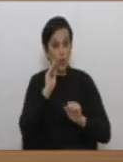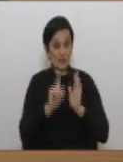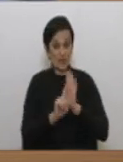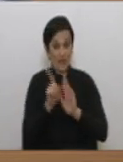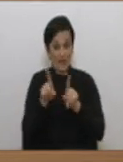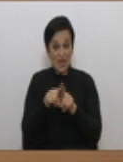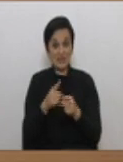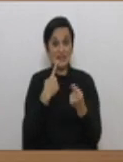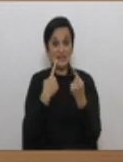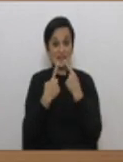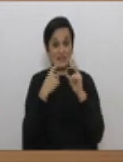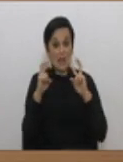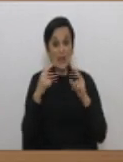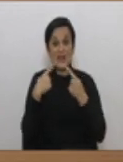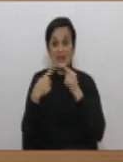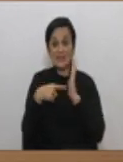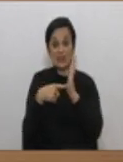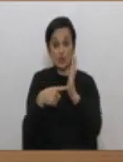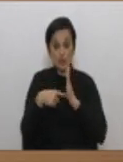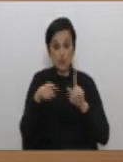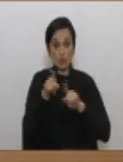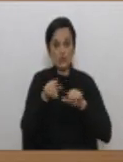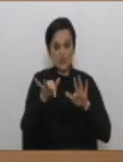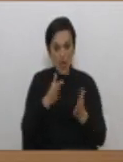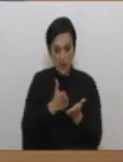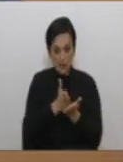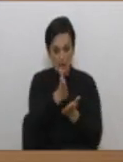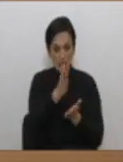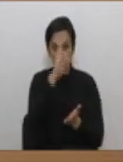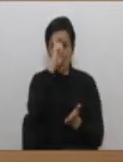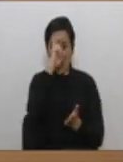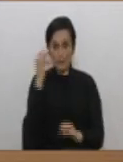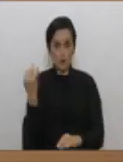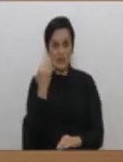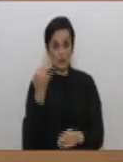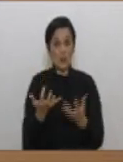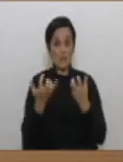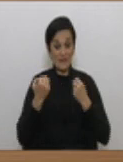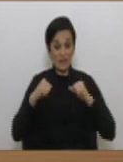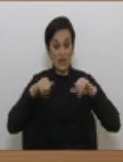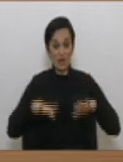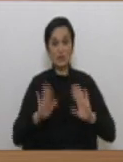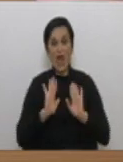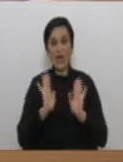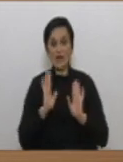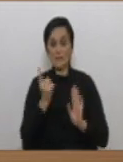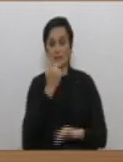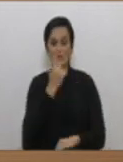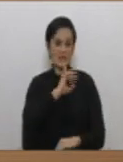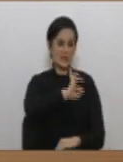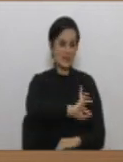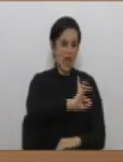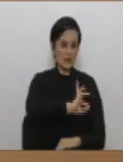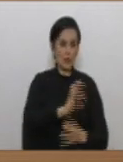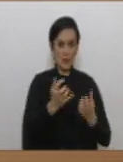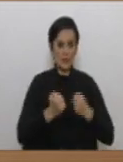basta, eseti discuție, roca guehneva, sacmeze orientirebuli, da. Sahemci po interese vidan mi-i vidat, gada, scoate leba, sta arab, iruel, sargebuli, anobidan,